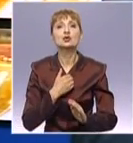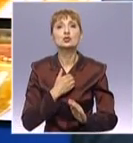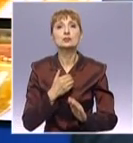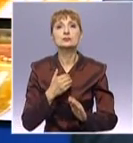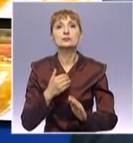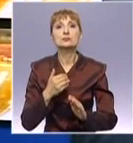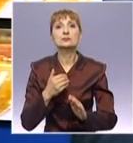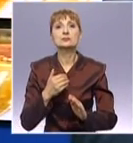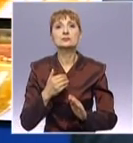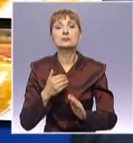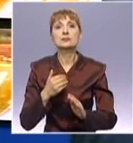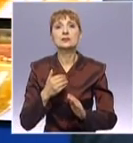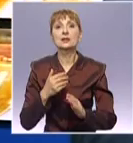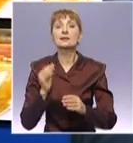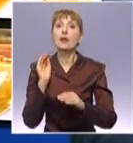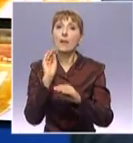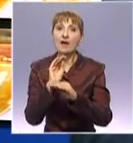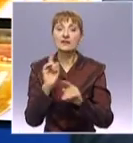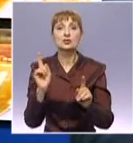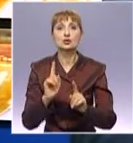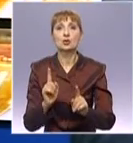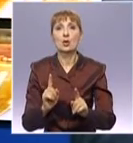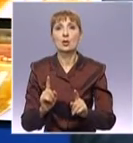вот добавить, что